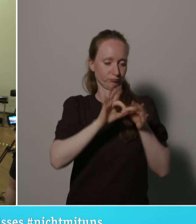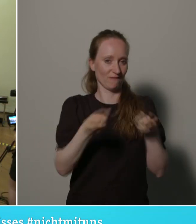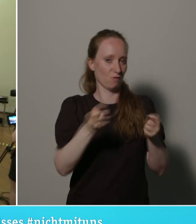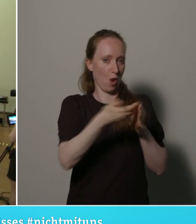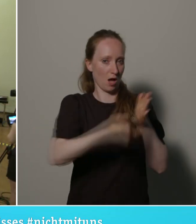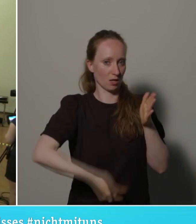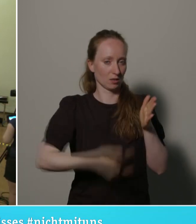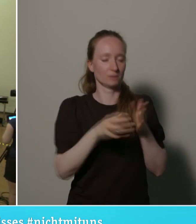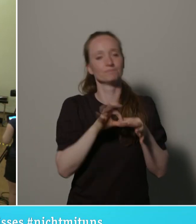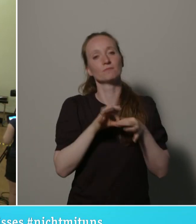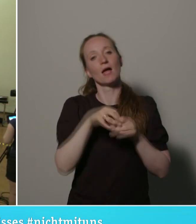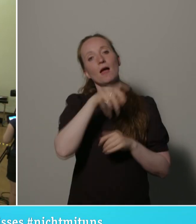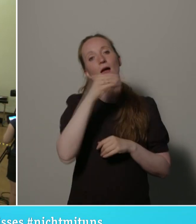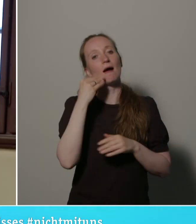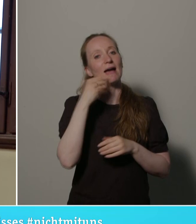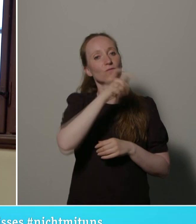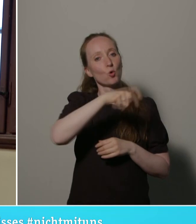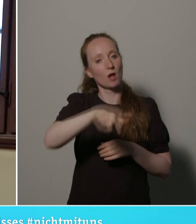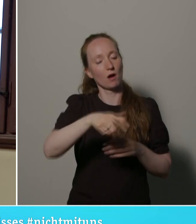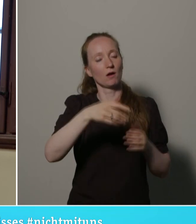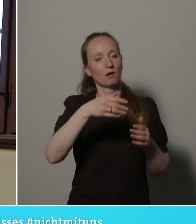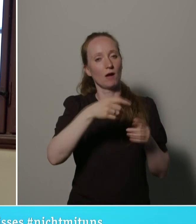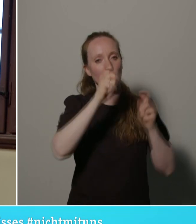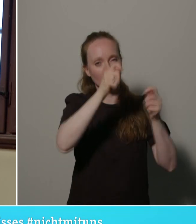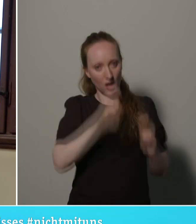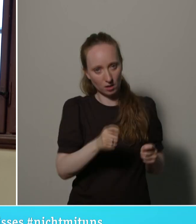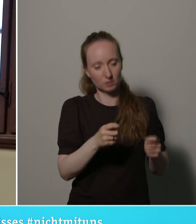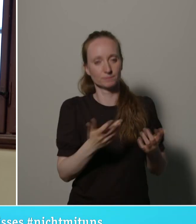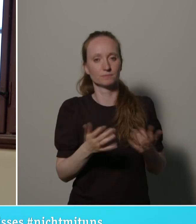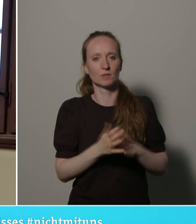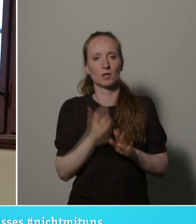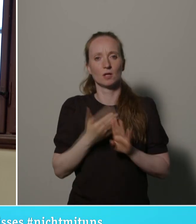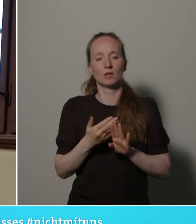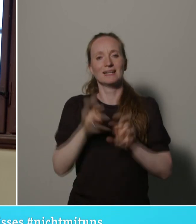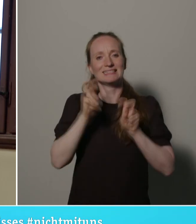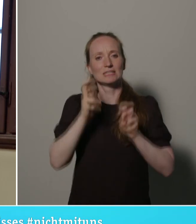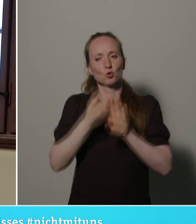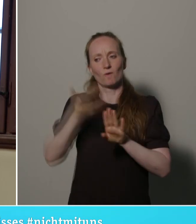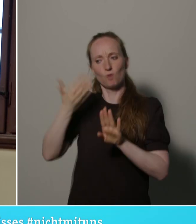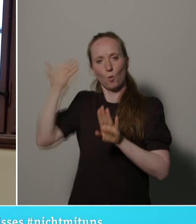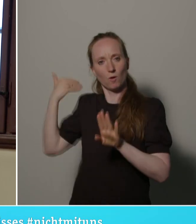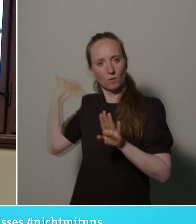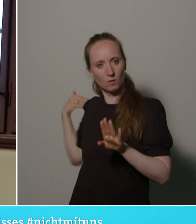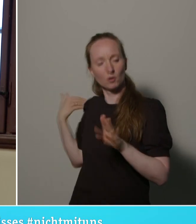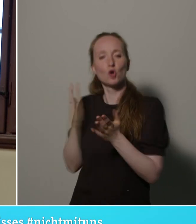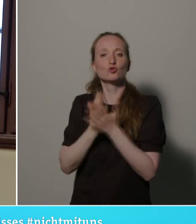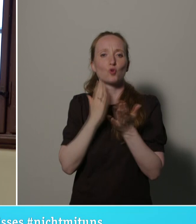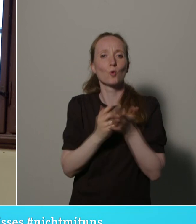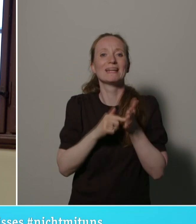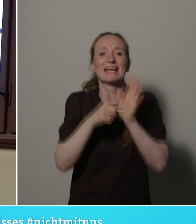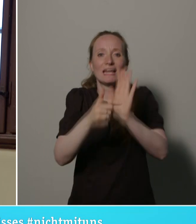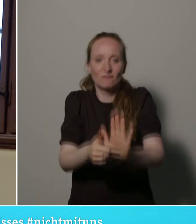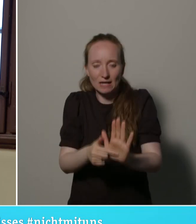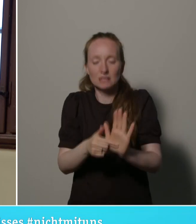zum Einwohnerantrag kommen. Ich hatte in den beiden vorherigen Sitzungen schon darauf hingewiesen, dass es eigentlich